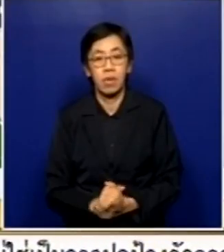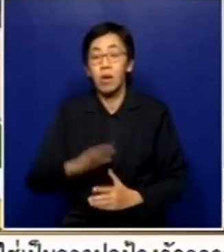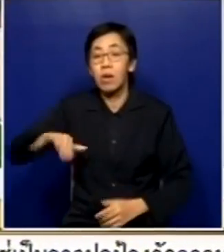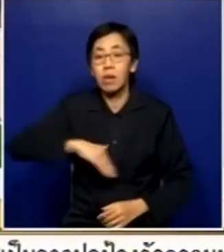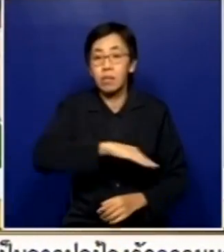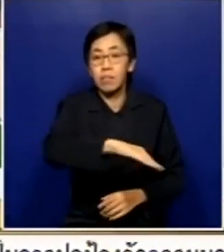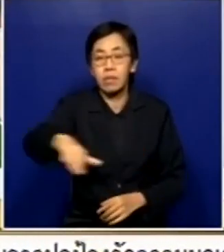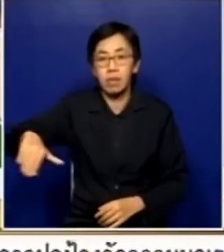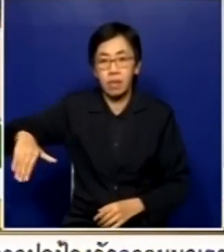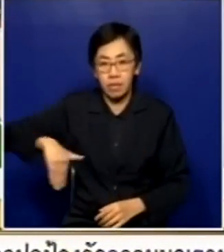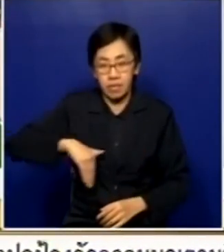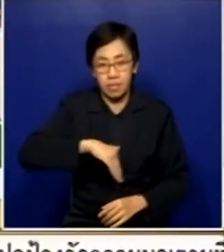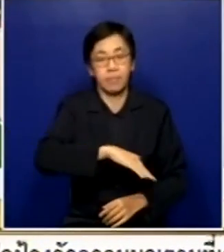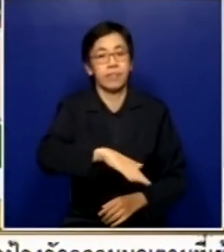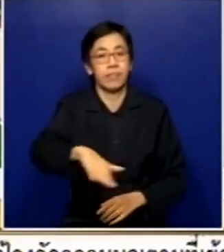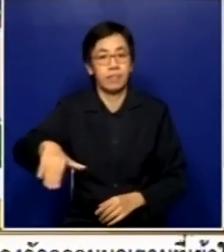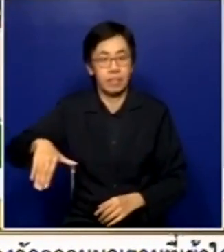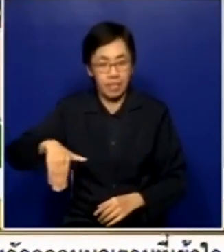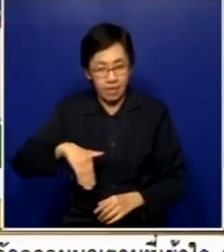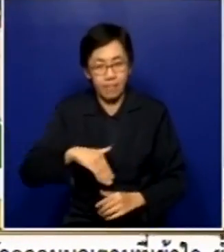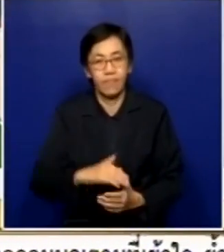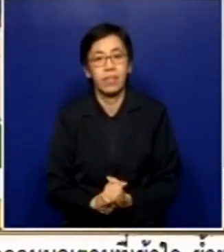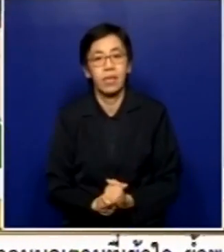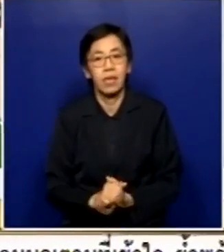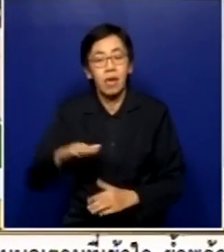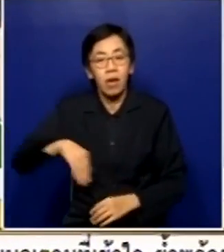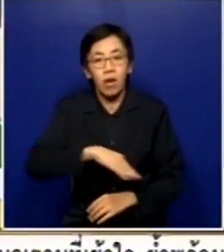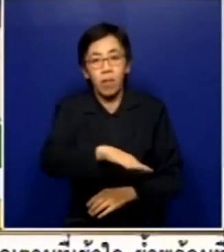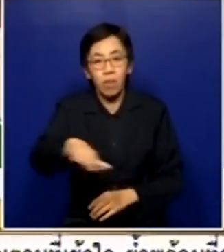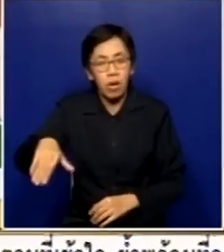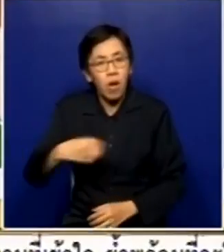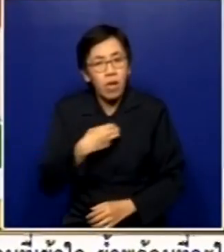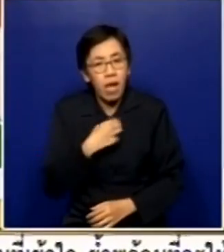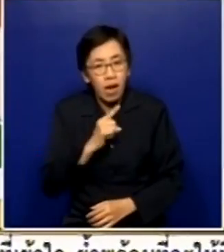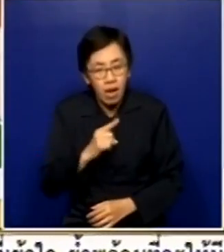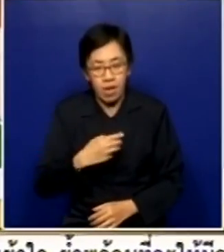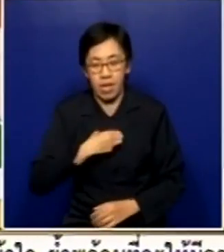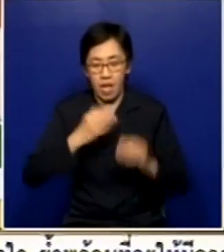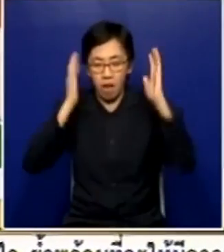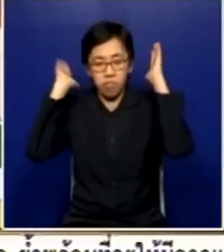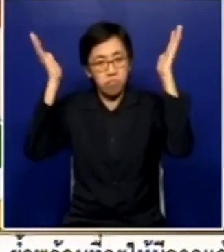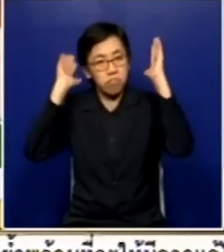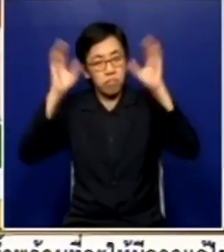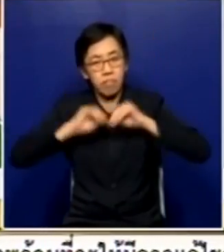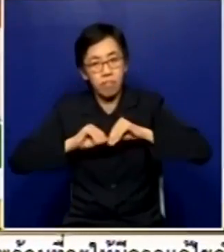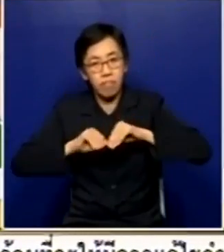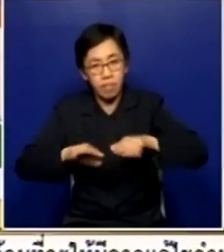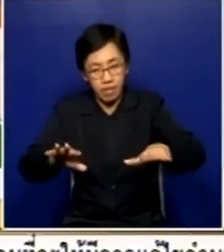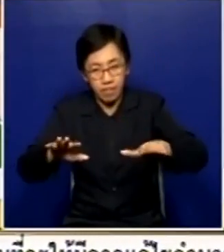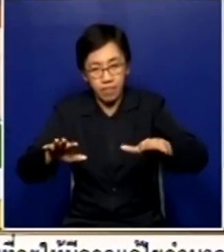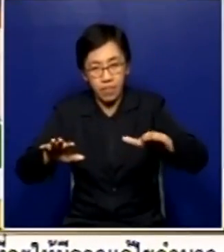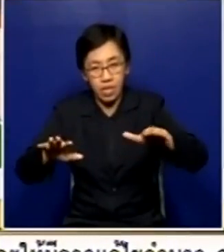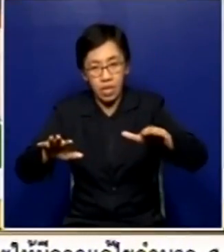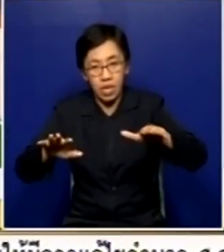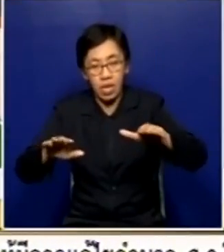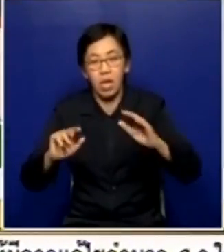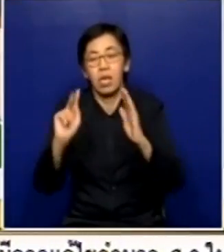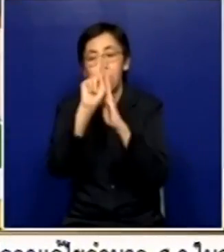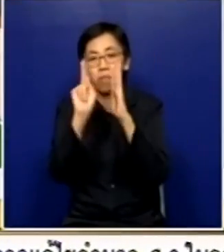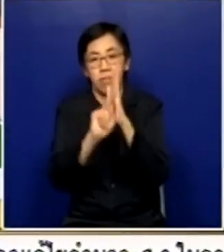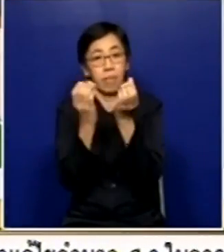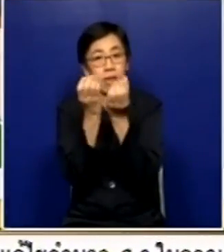เราตอนแรกถ้าเราต้องการเราในวงเรื่องรัชธรรมนูญ